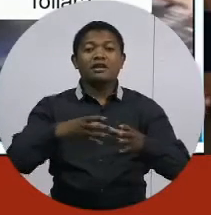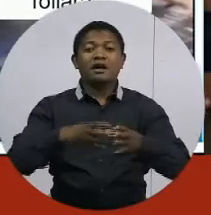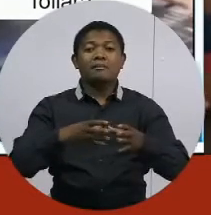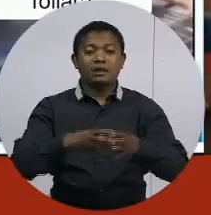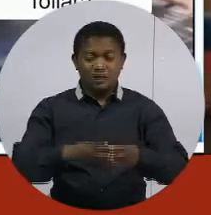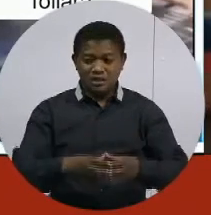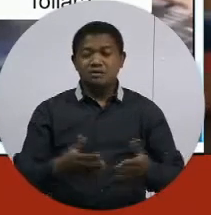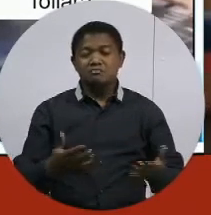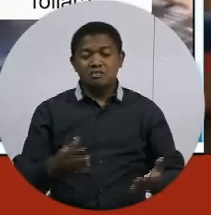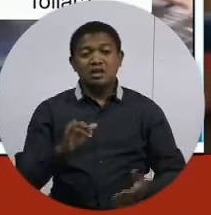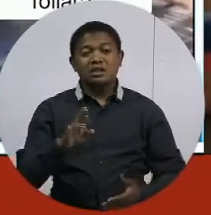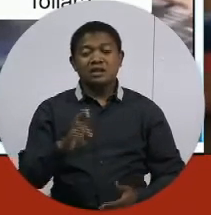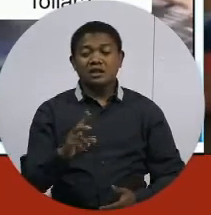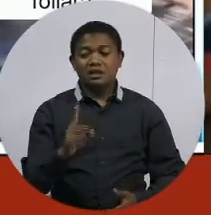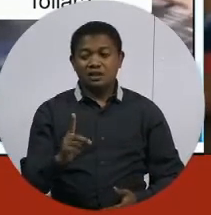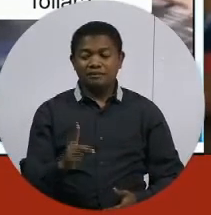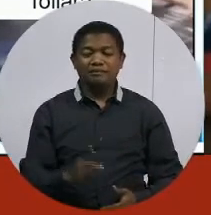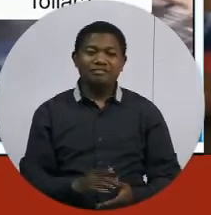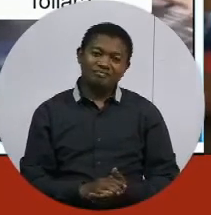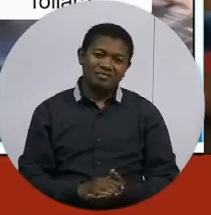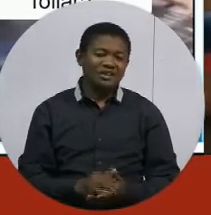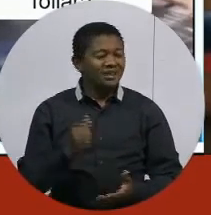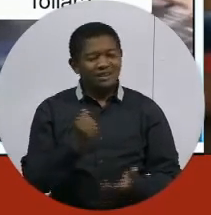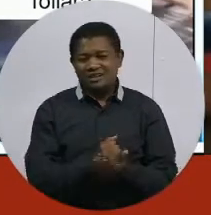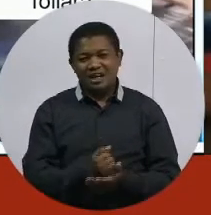mafaitsy vahotsy ny lela